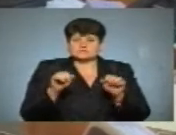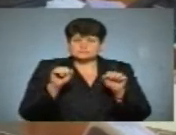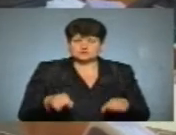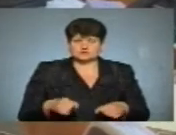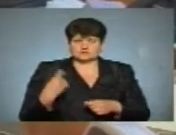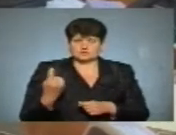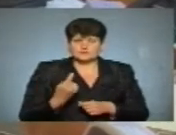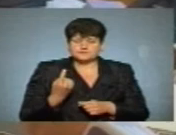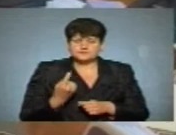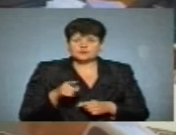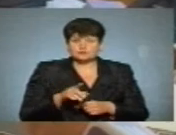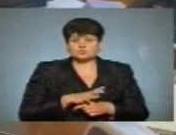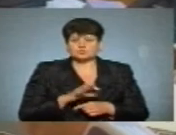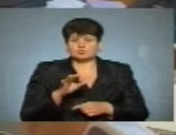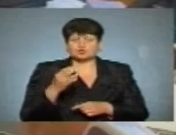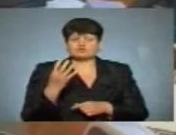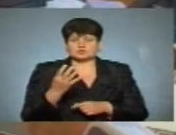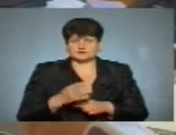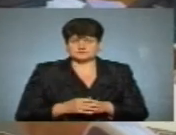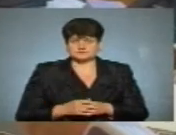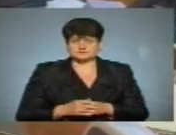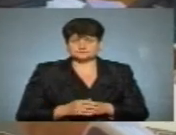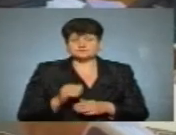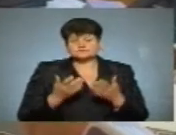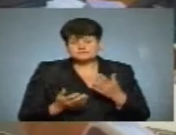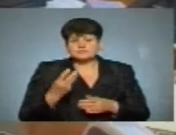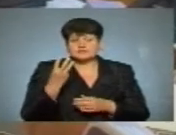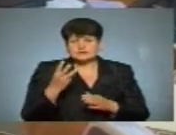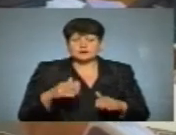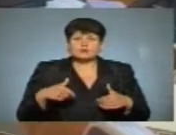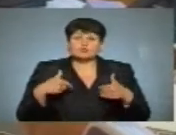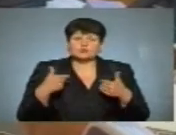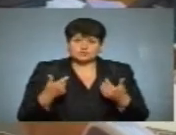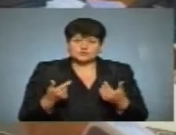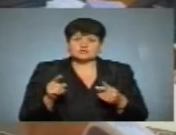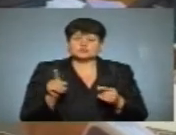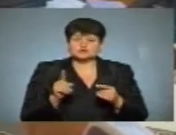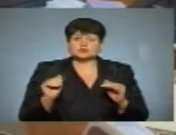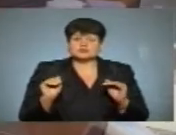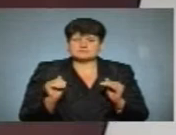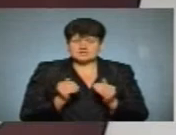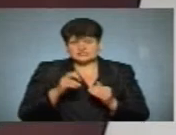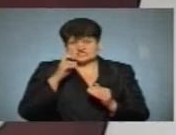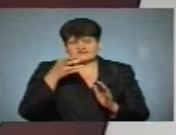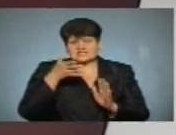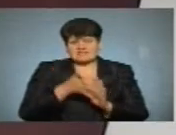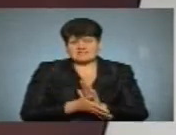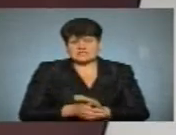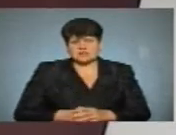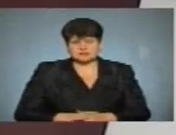області. Тому йшлось про 4. Але 3 пропонували відповідні експерти щодо зменшення державних витрат.